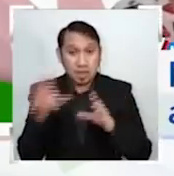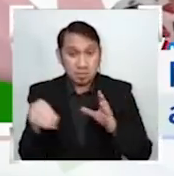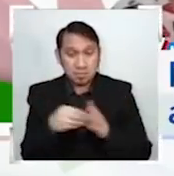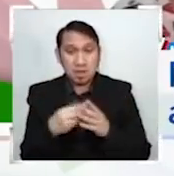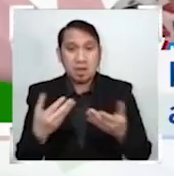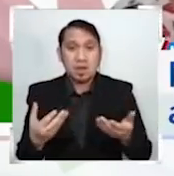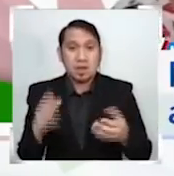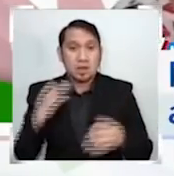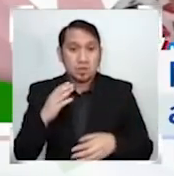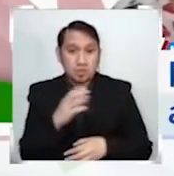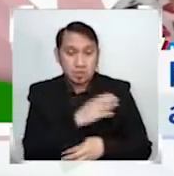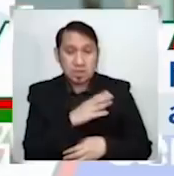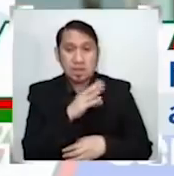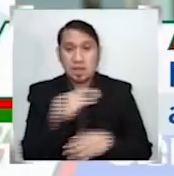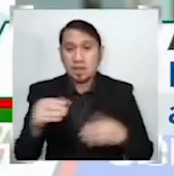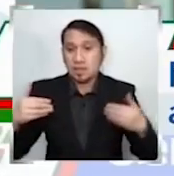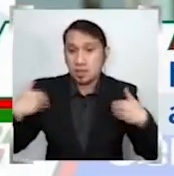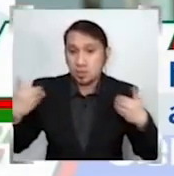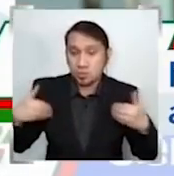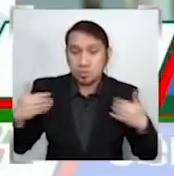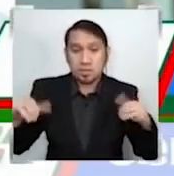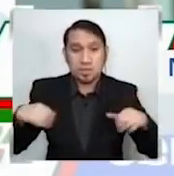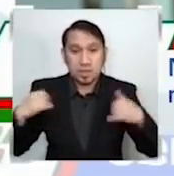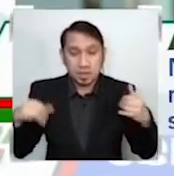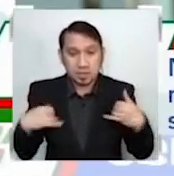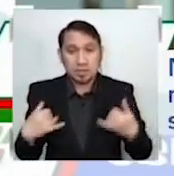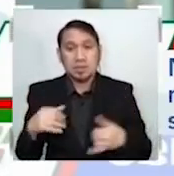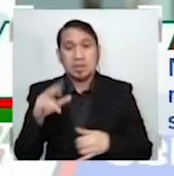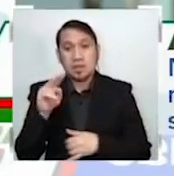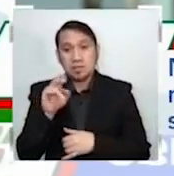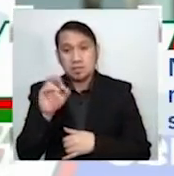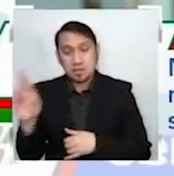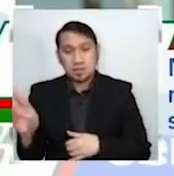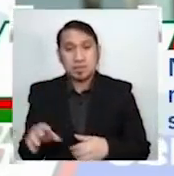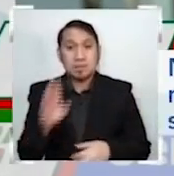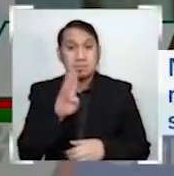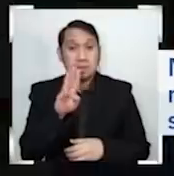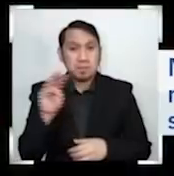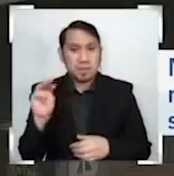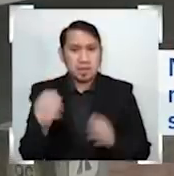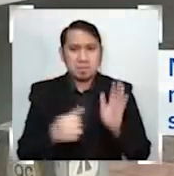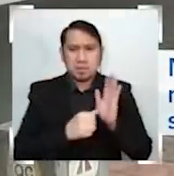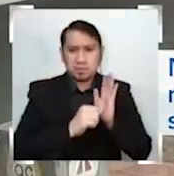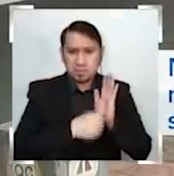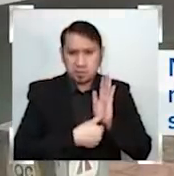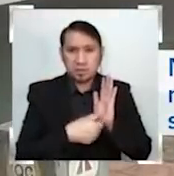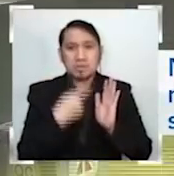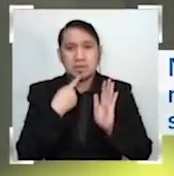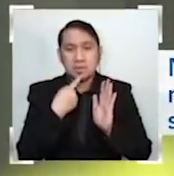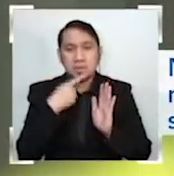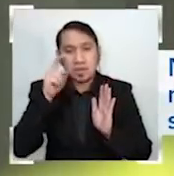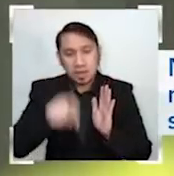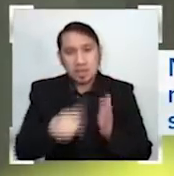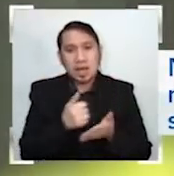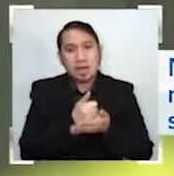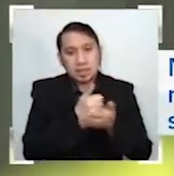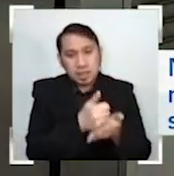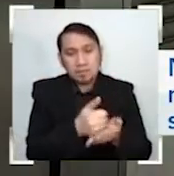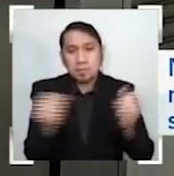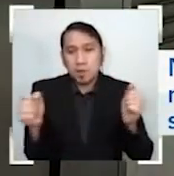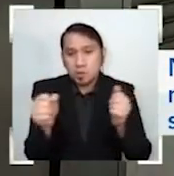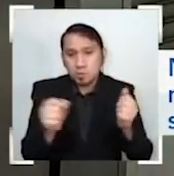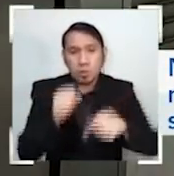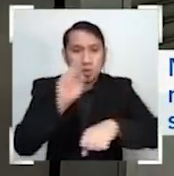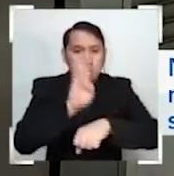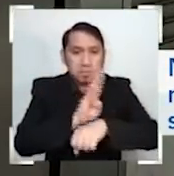sangguniang kabataan sa Metro Manila. Binigyan din ni Marcos na kailangan matulungan ang micro, small and medium enterprises